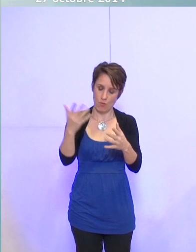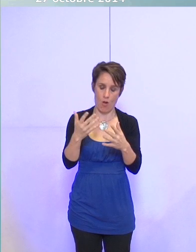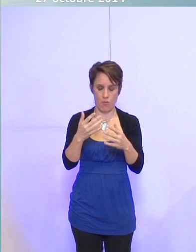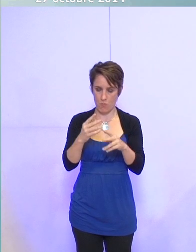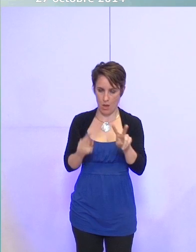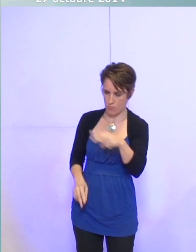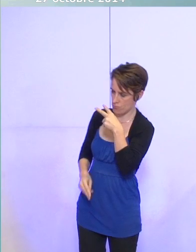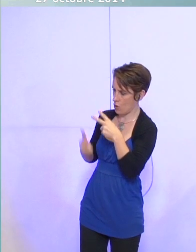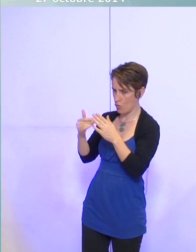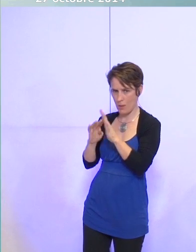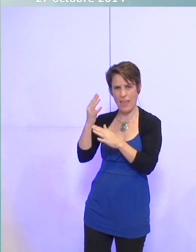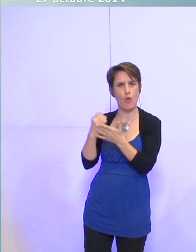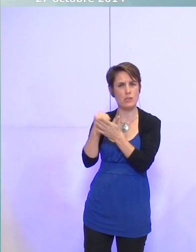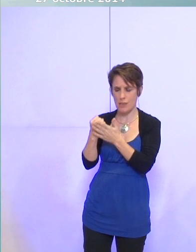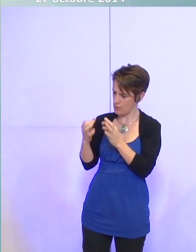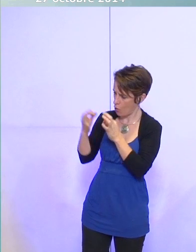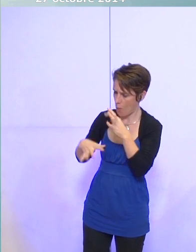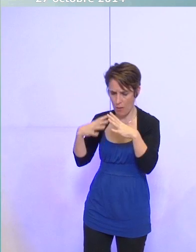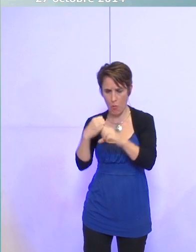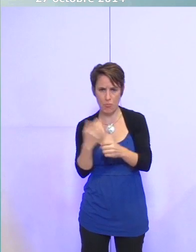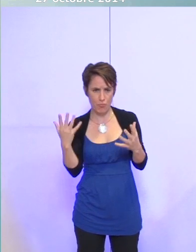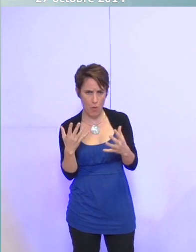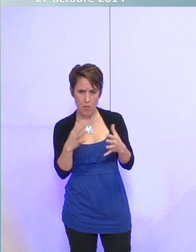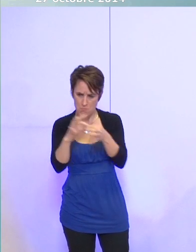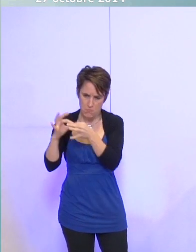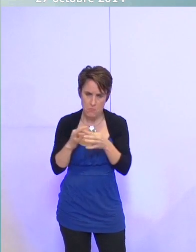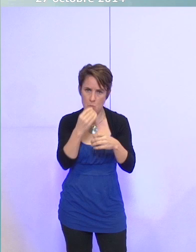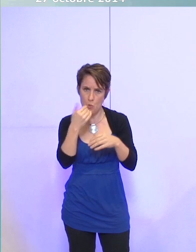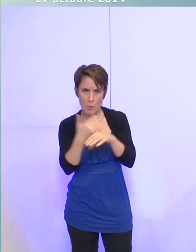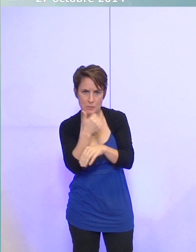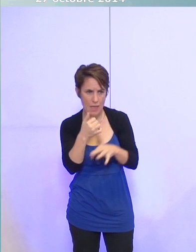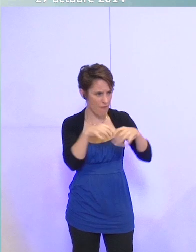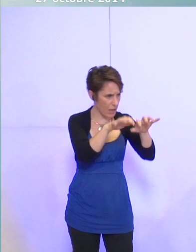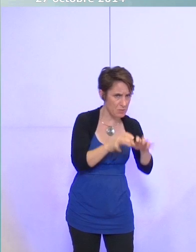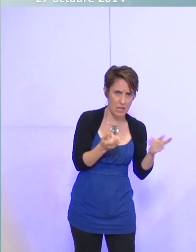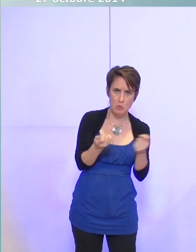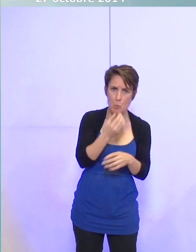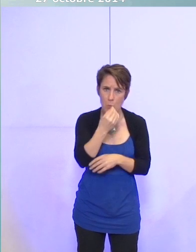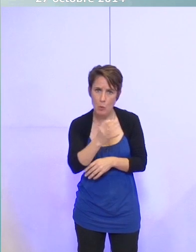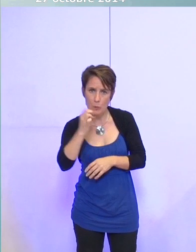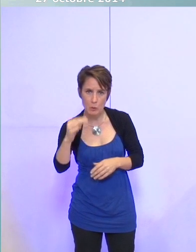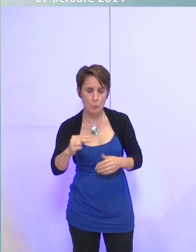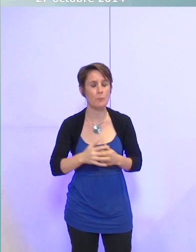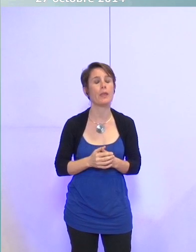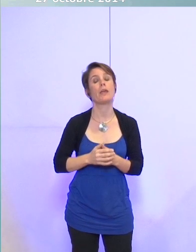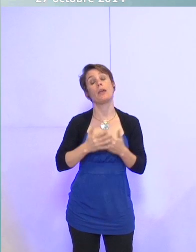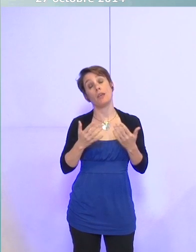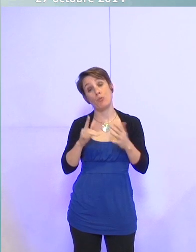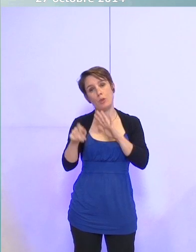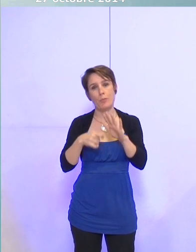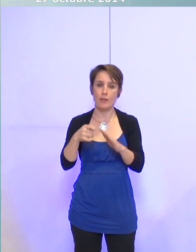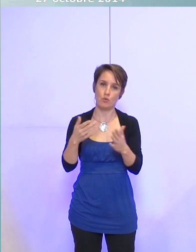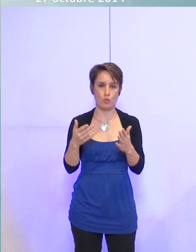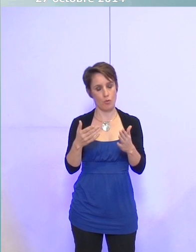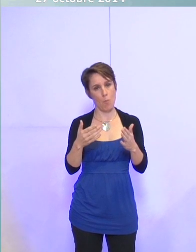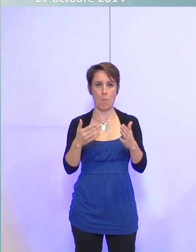dans ses dimensions techniques, dans ses dimensions institutionnelles, dans les relations avec des partenaires potentiels, et bien entendu, finaliser un